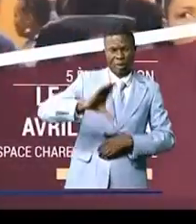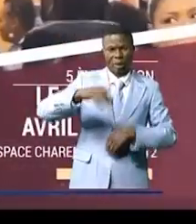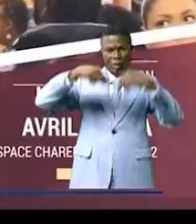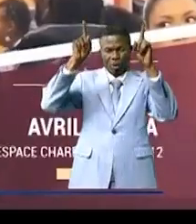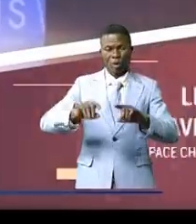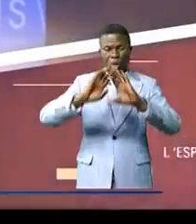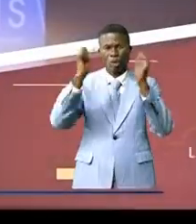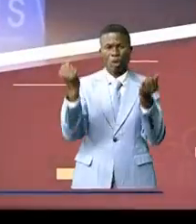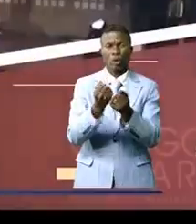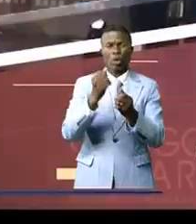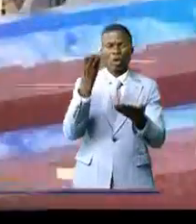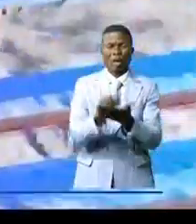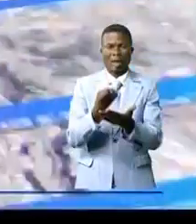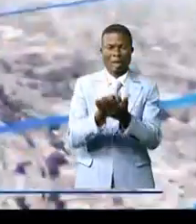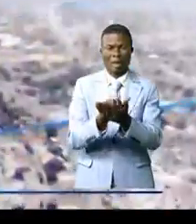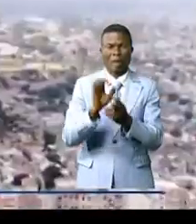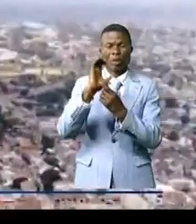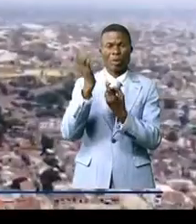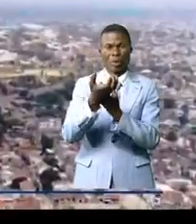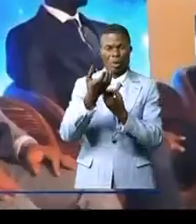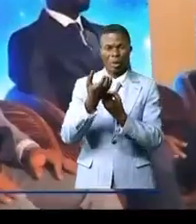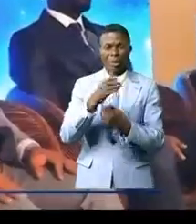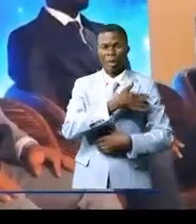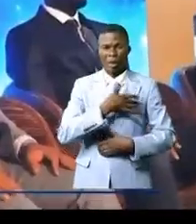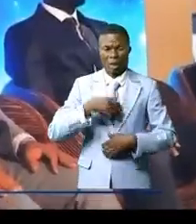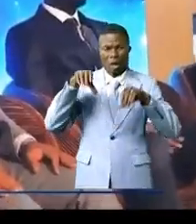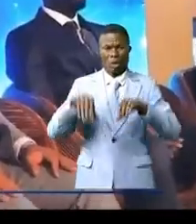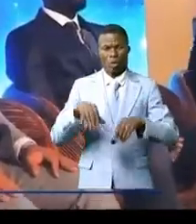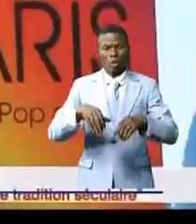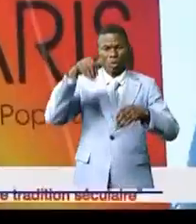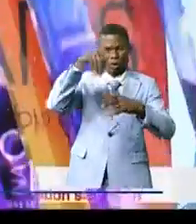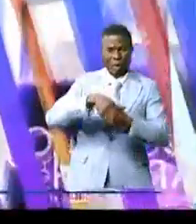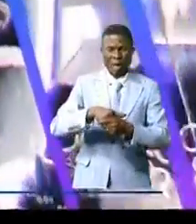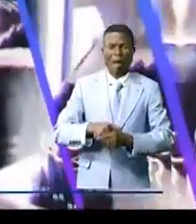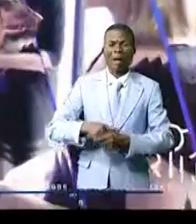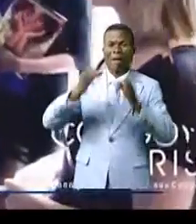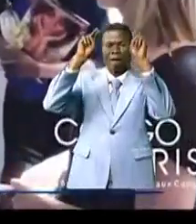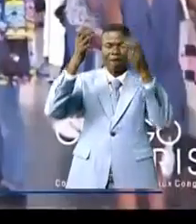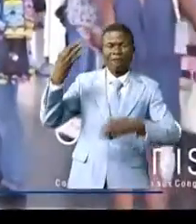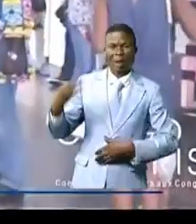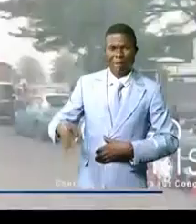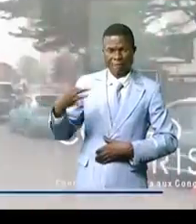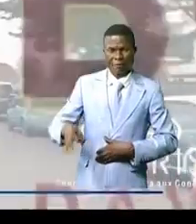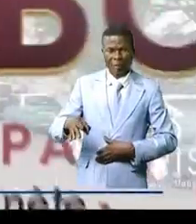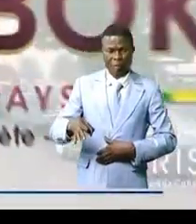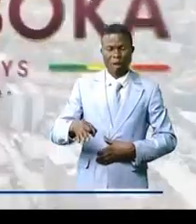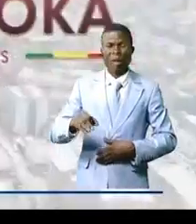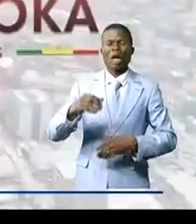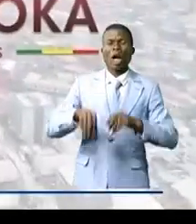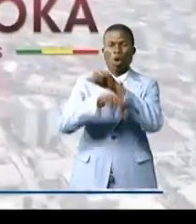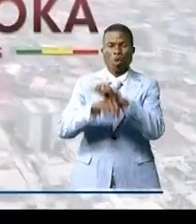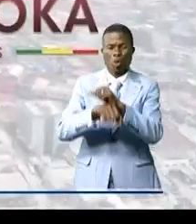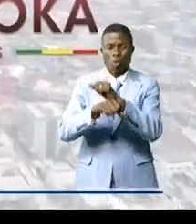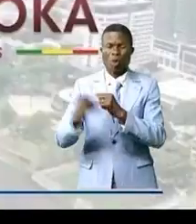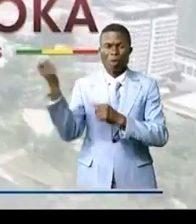Salon socio-économique et culturel congolais dénommé Congo na Paris. Objectif: connecter la diaspora de l'Europe aux deux